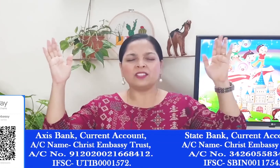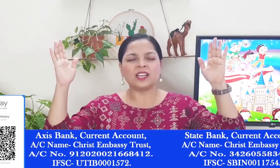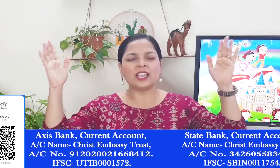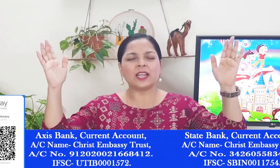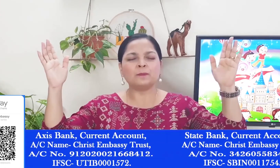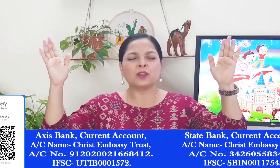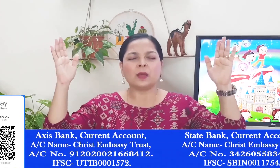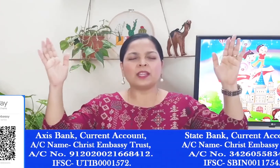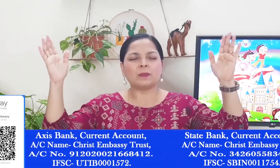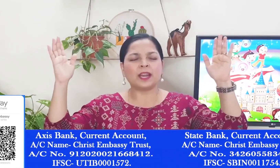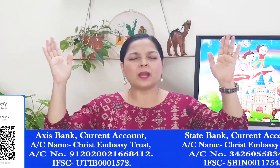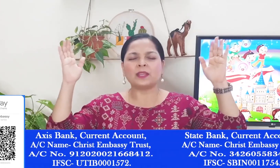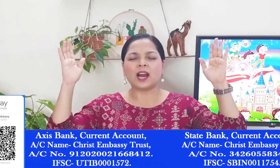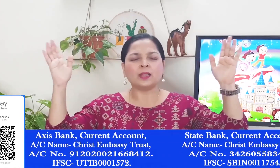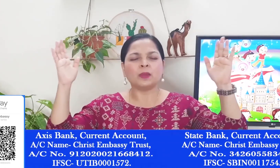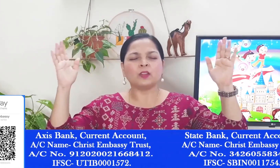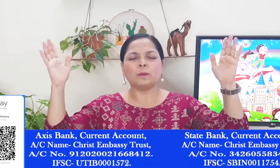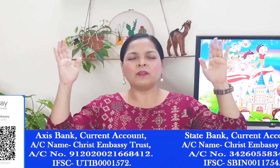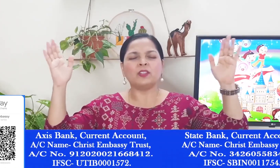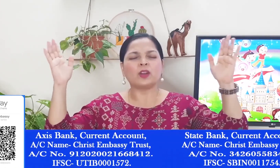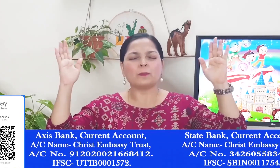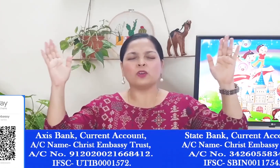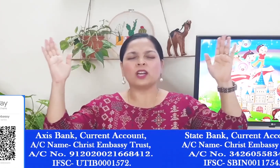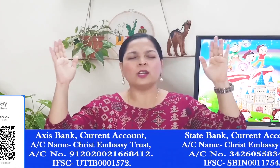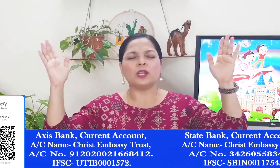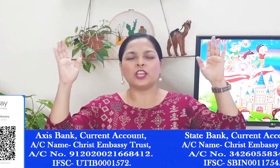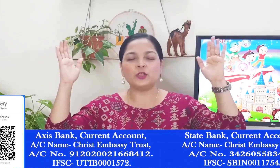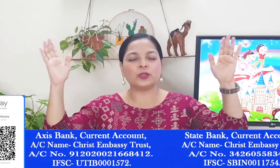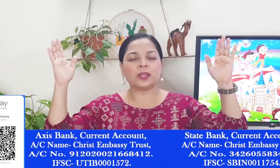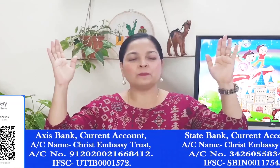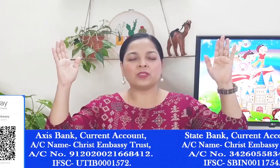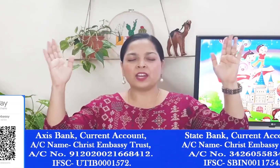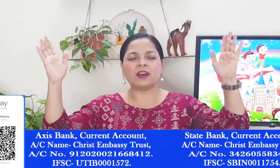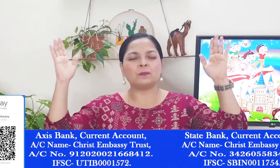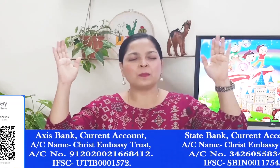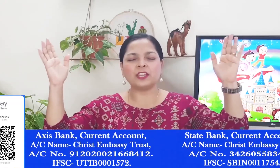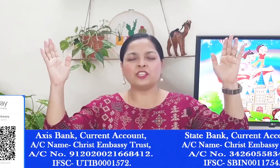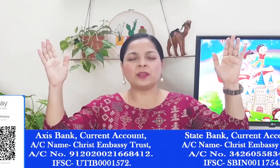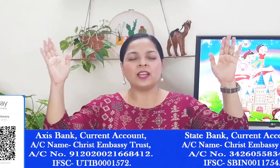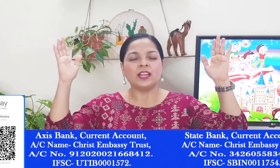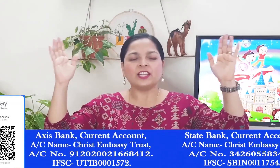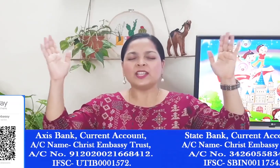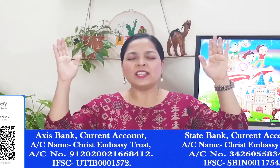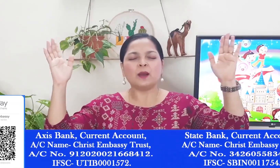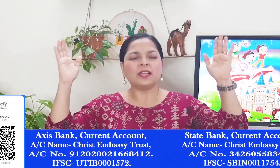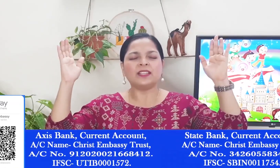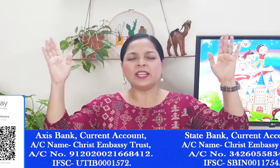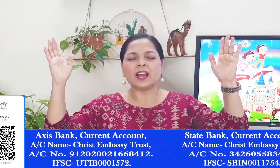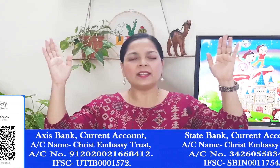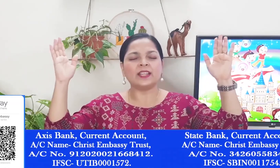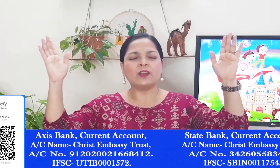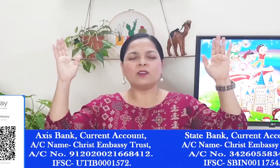और अवसर के लिए। हम कहते हैं भेंट आपकी आत्मा के द्वारा पवित्र और आपको ग्रहण होने के योग्य है। धन्यवाद परमेश्वर कि जैसे